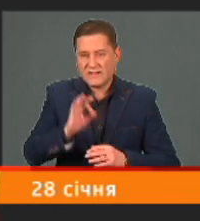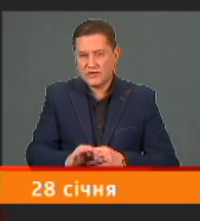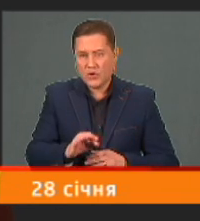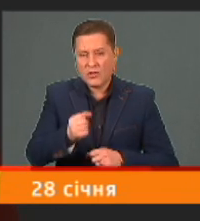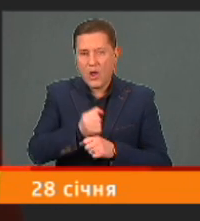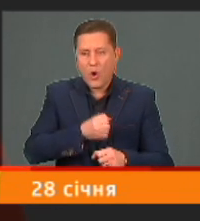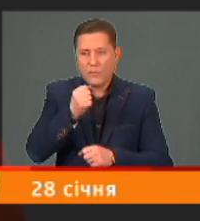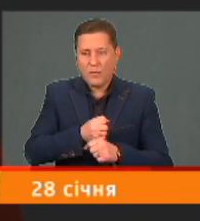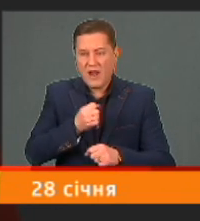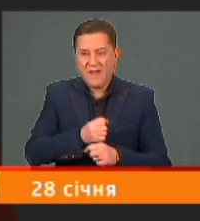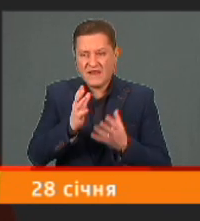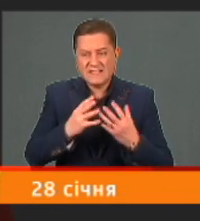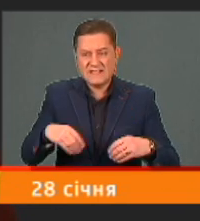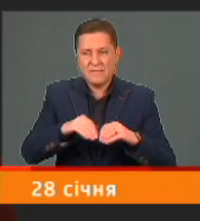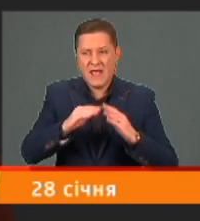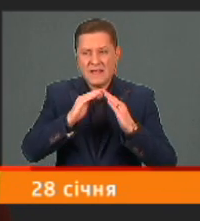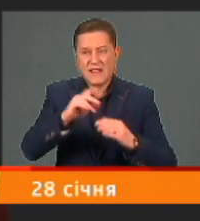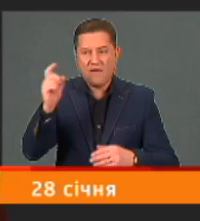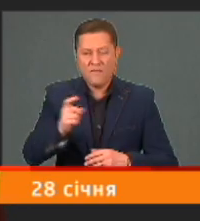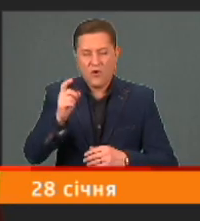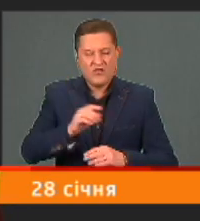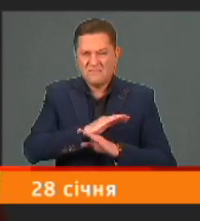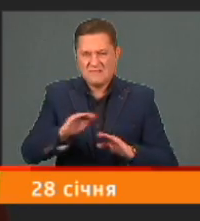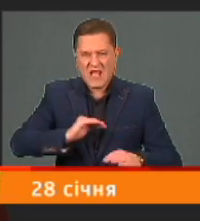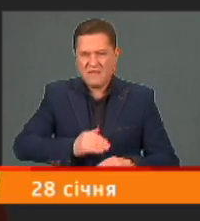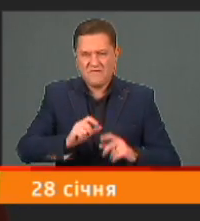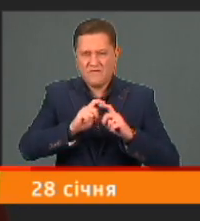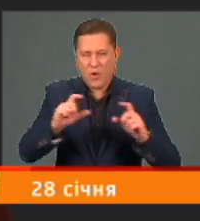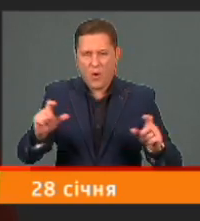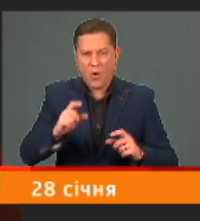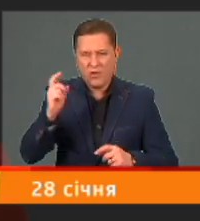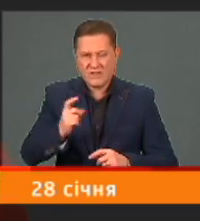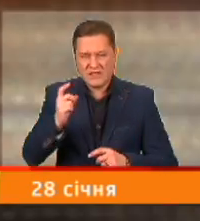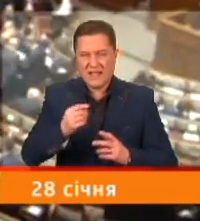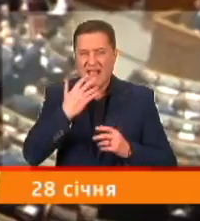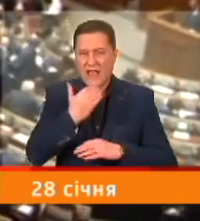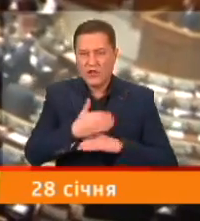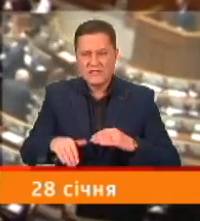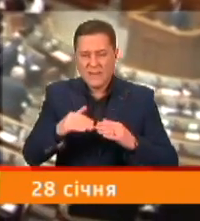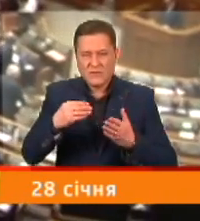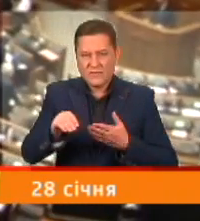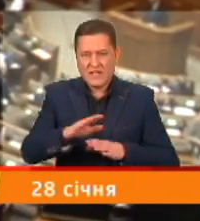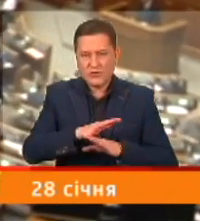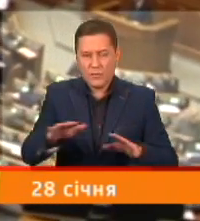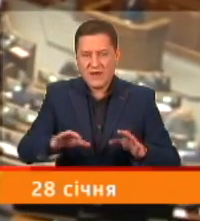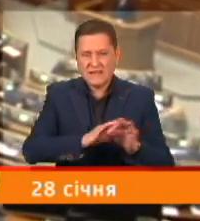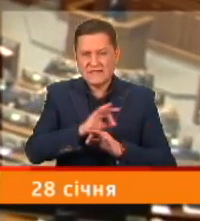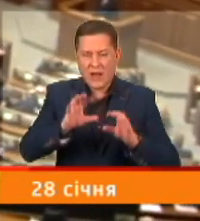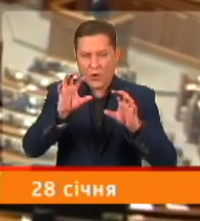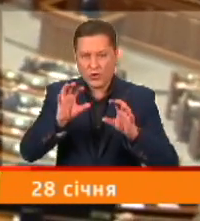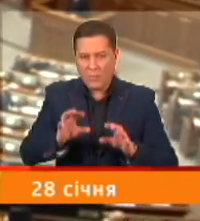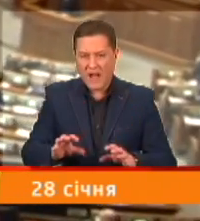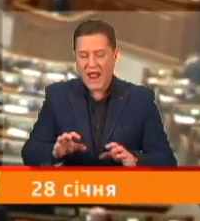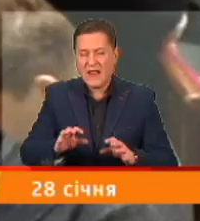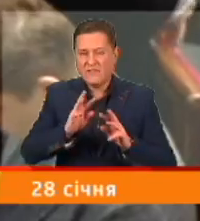країні обробляють сімейні ферми. Ані агрохолдинги, ані іноземці її не скупили. Законопроект, про який мені розповідали у